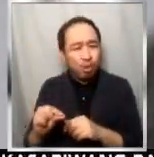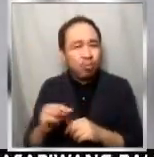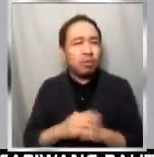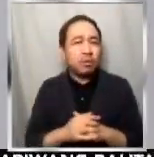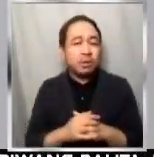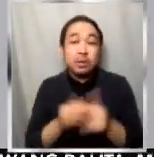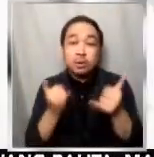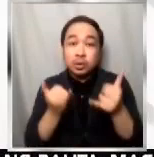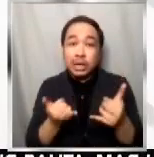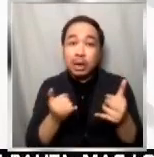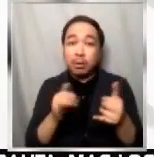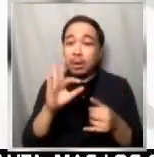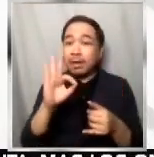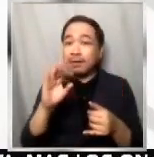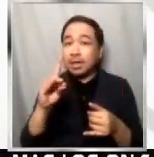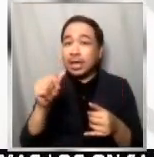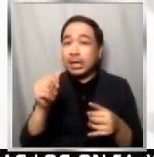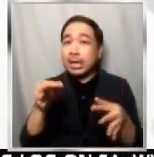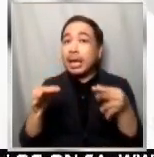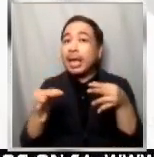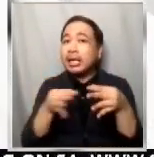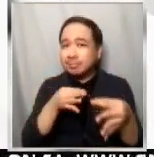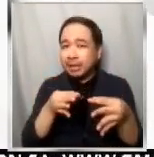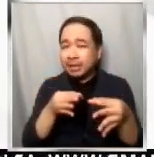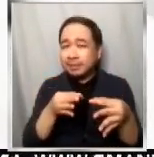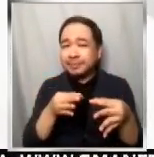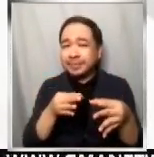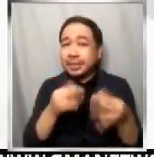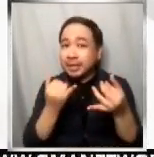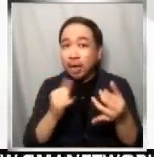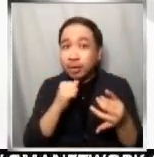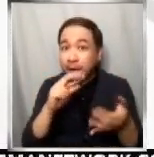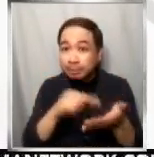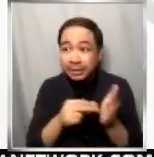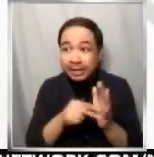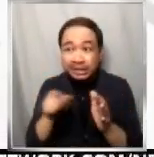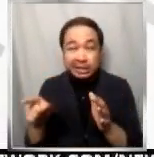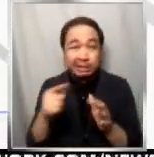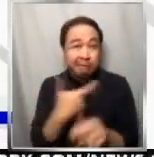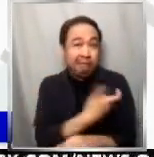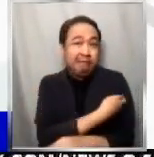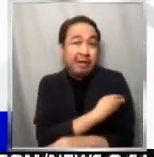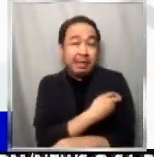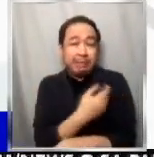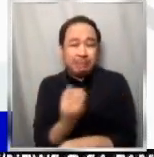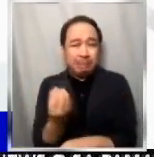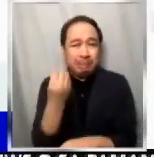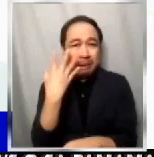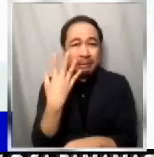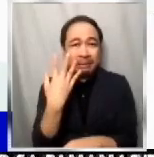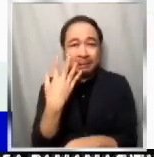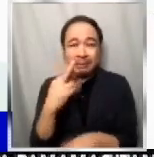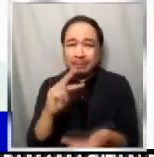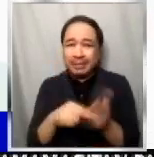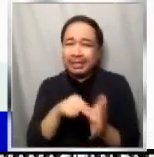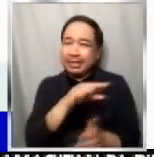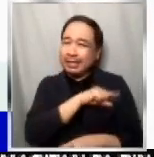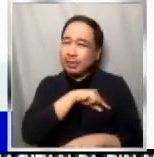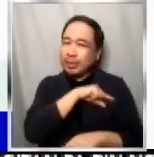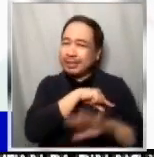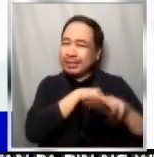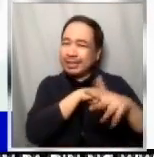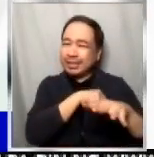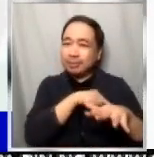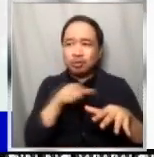ang FDA. Hindi naman ibig sabihin, pangit ang bakuna kasi hindi siya para sa mga frontliners. Tandaan po